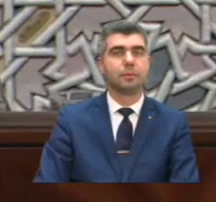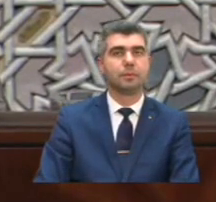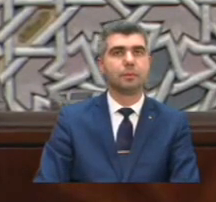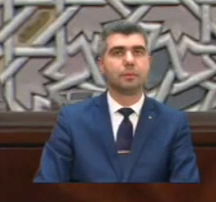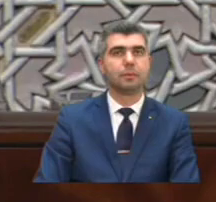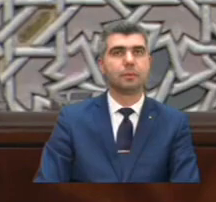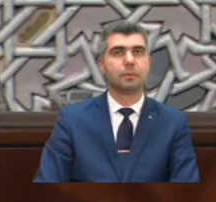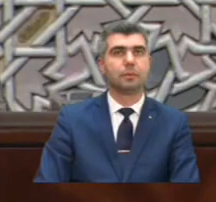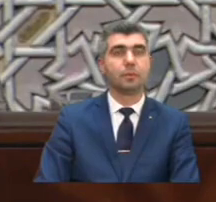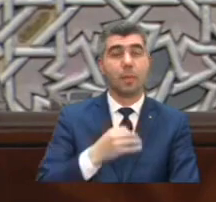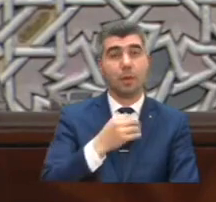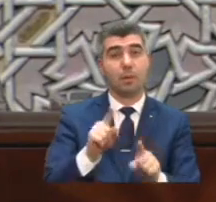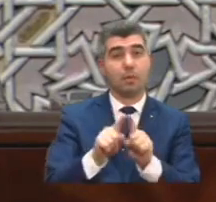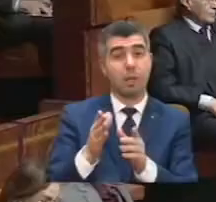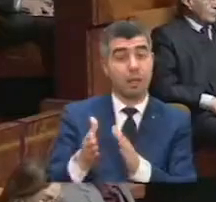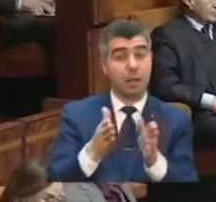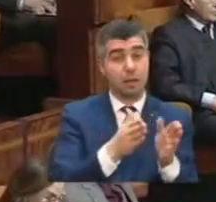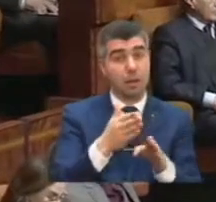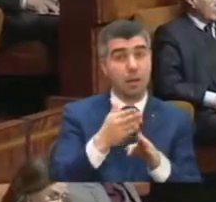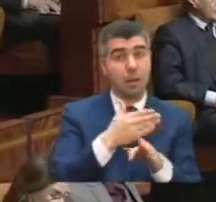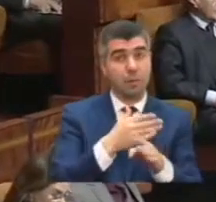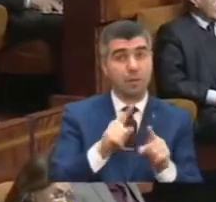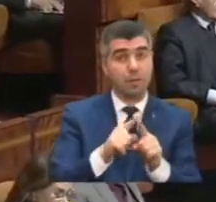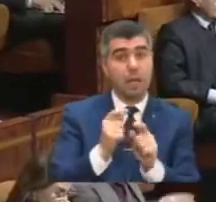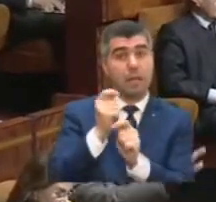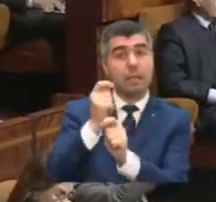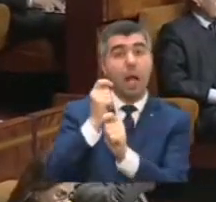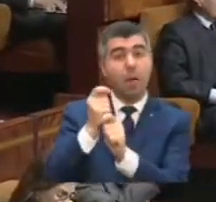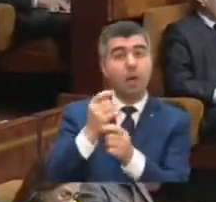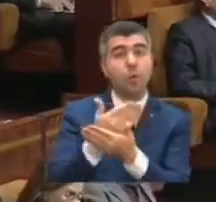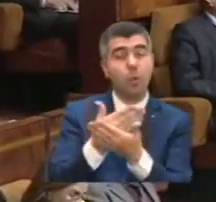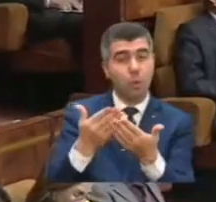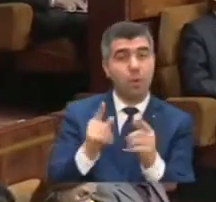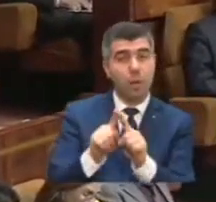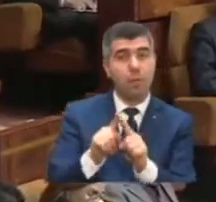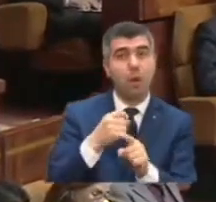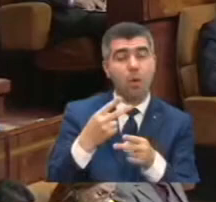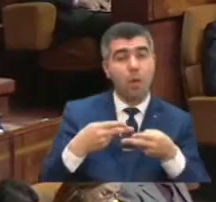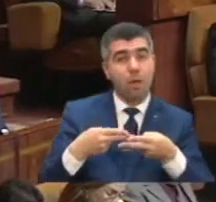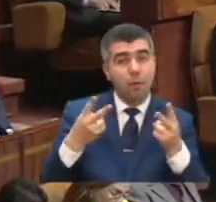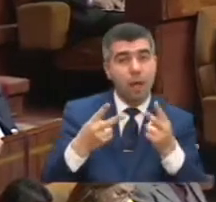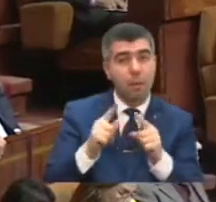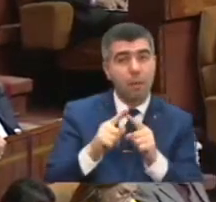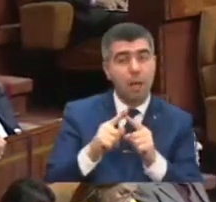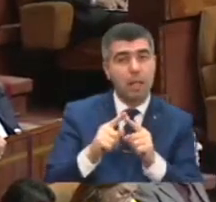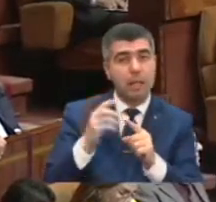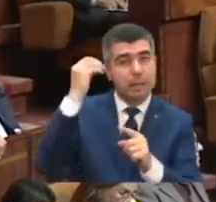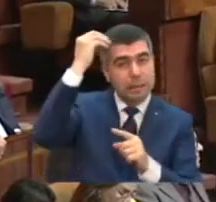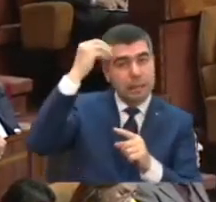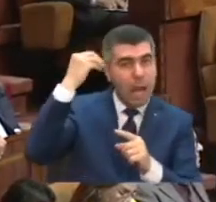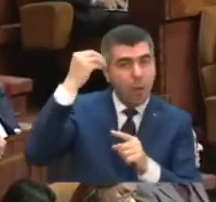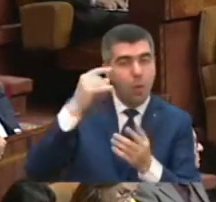التعقيب اللي سبق مني، اقليم تاونات يعاني شمالا وجنوبا وفي اتجاه سيدي قاسم، خاص يتفتح على الشاون باب منصوره، على